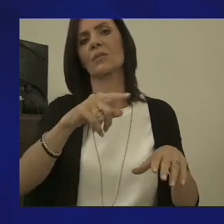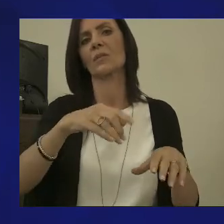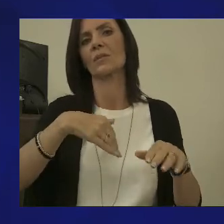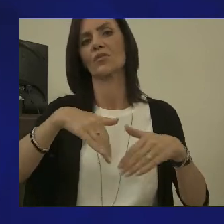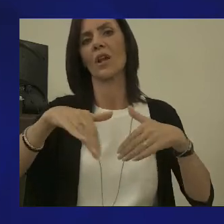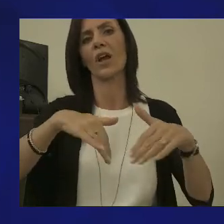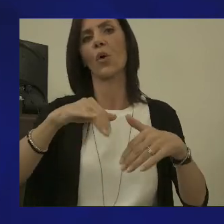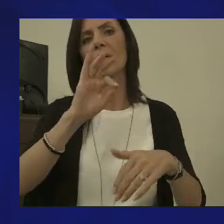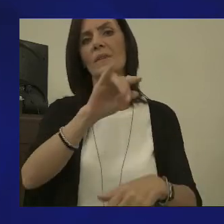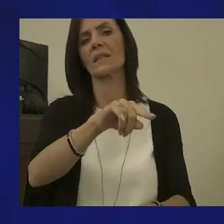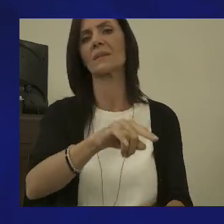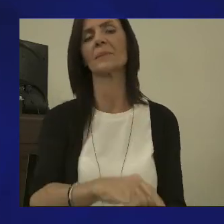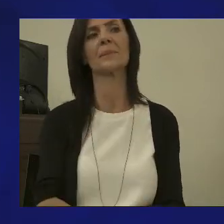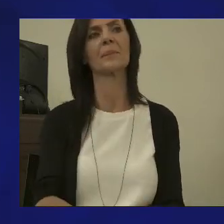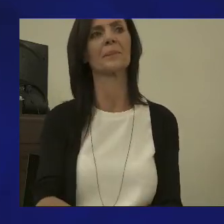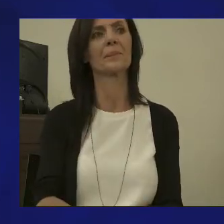לוטי.